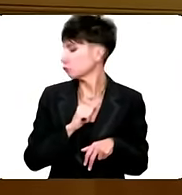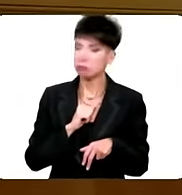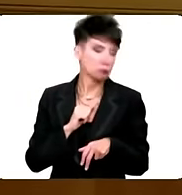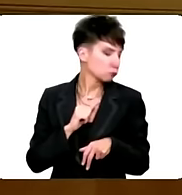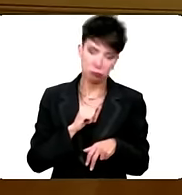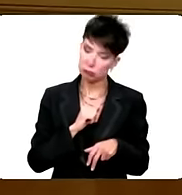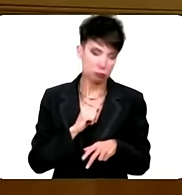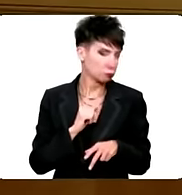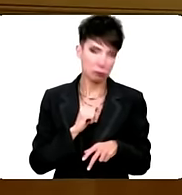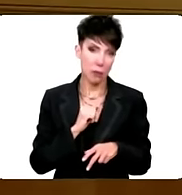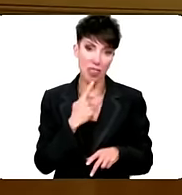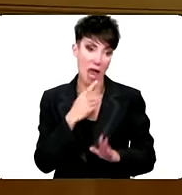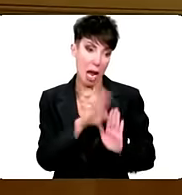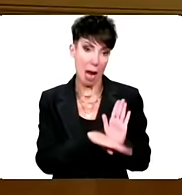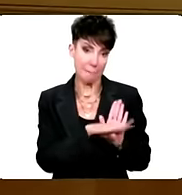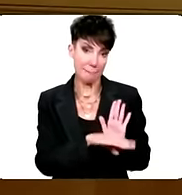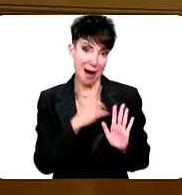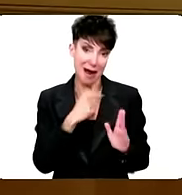επιλογή